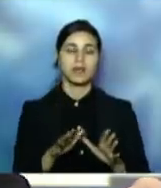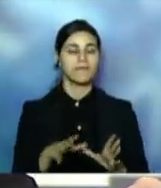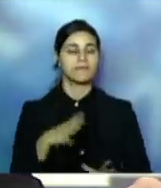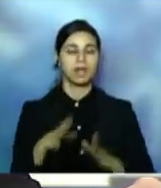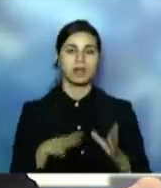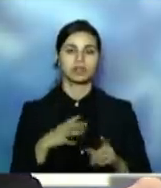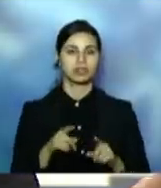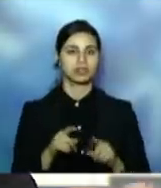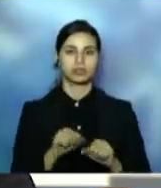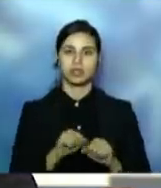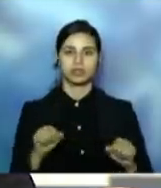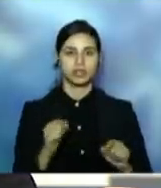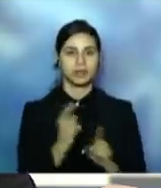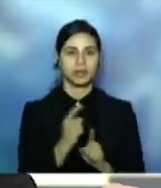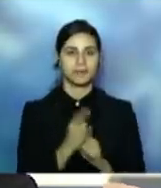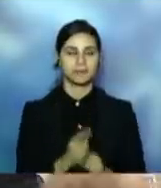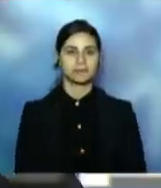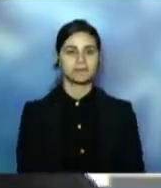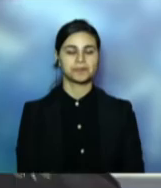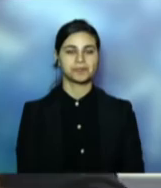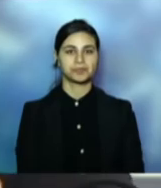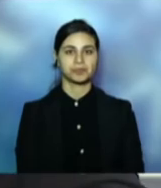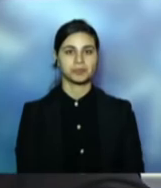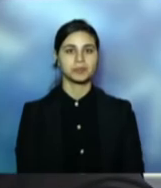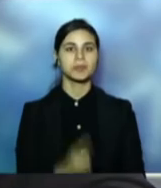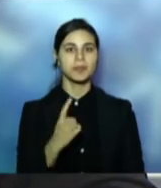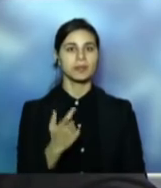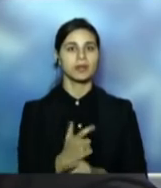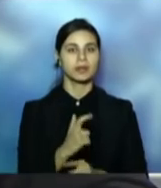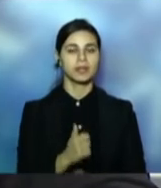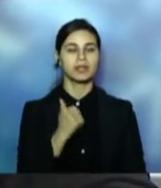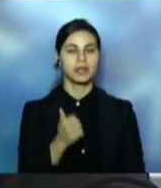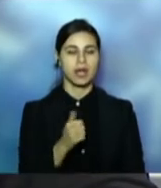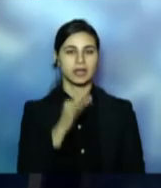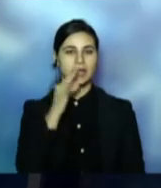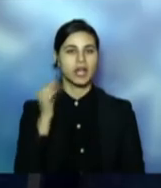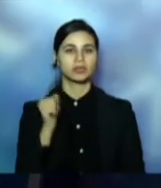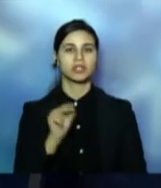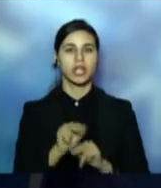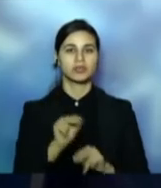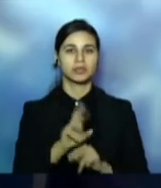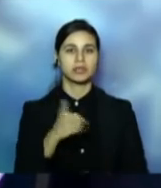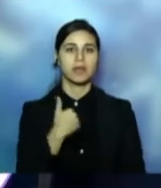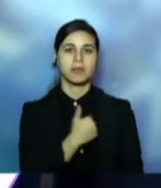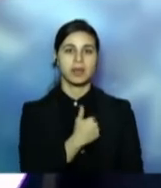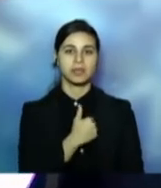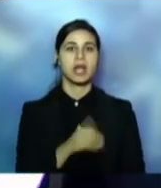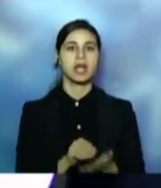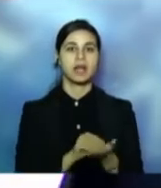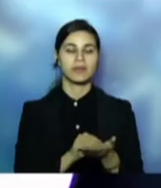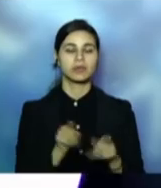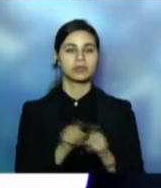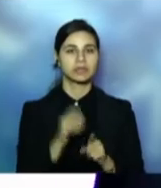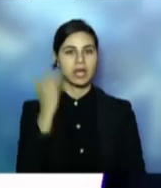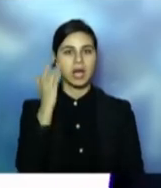ვარჯიში კატეგორია, მაგრამ კიდევ ერთი ძალიან კარგი ხრიკი ასწავლეთ და მე მინდა რომ გავიმეოროთ ისიც